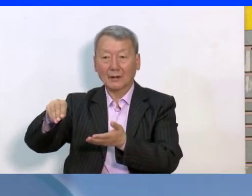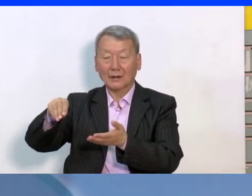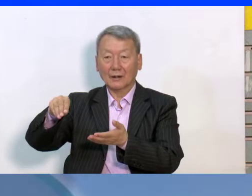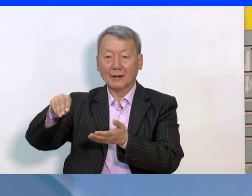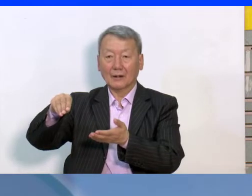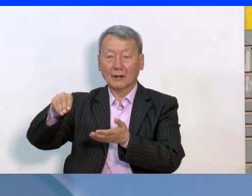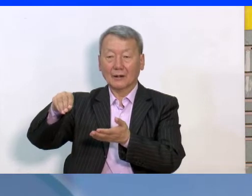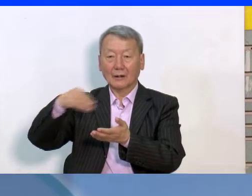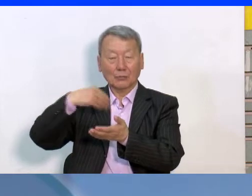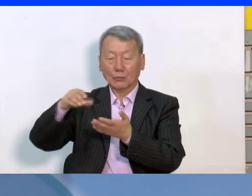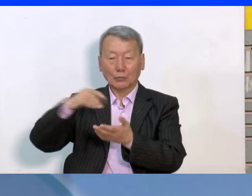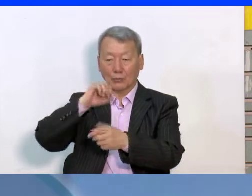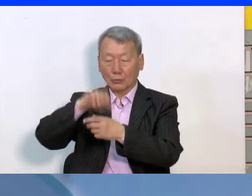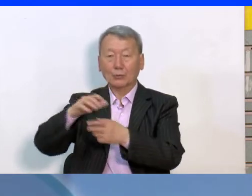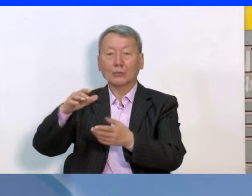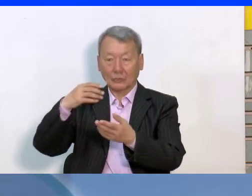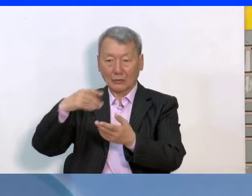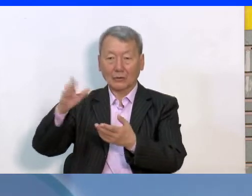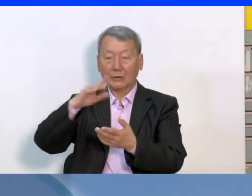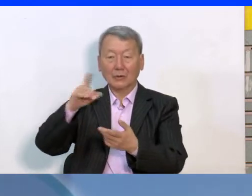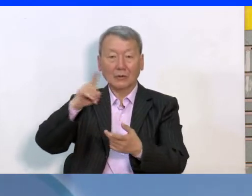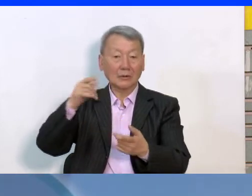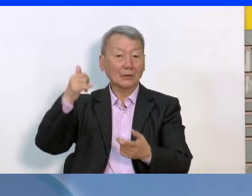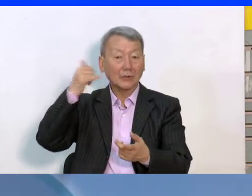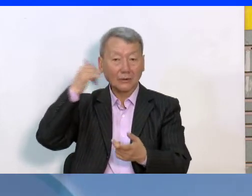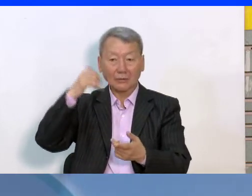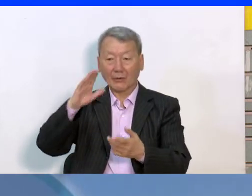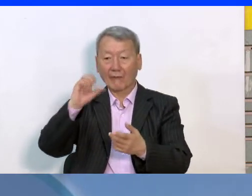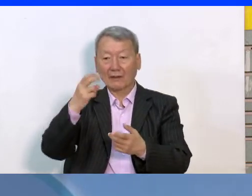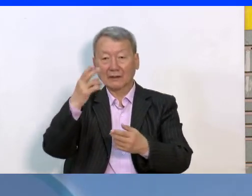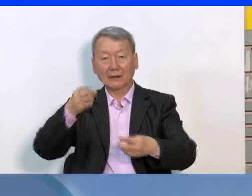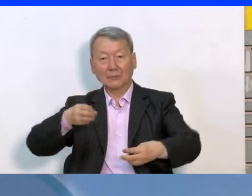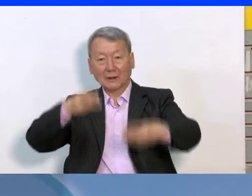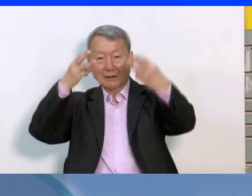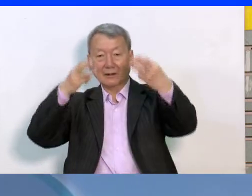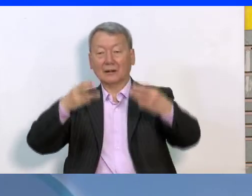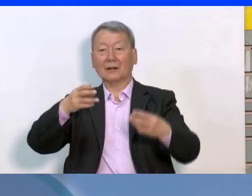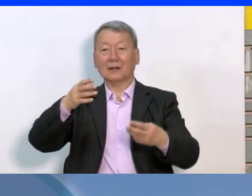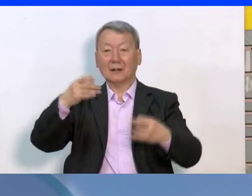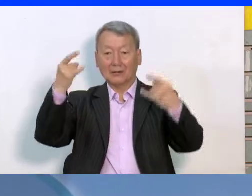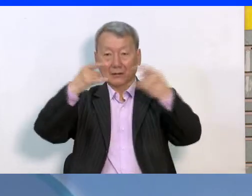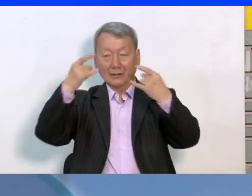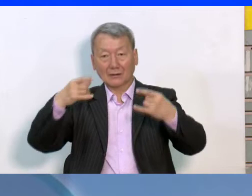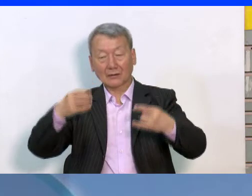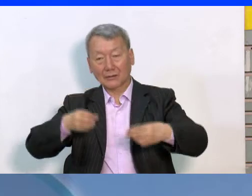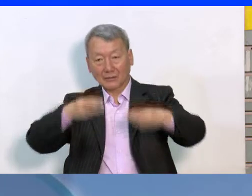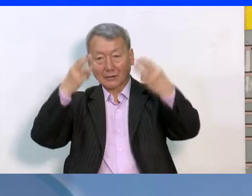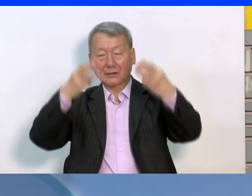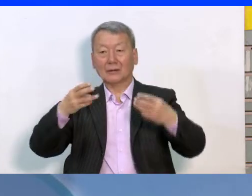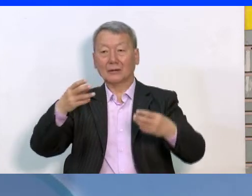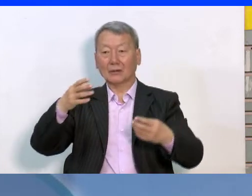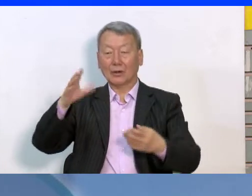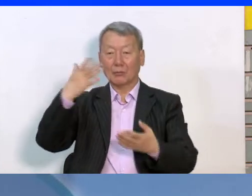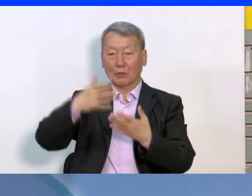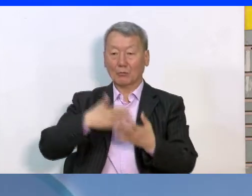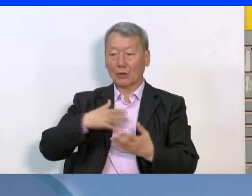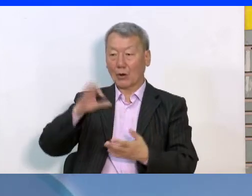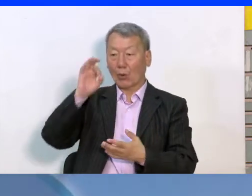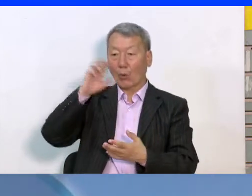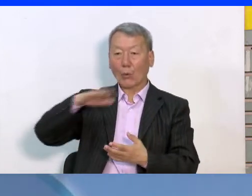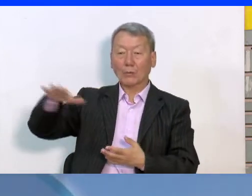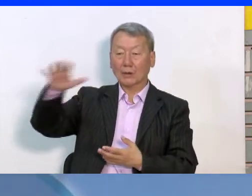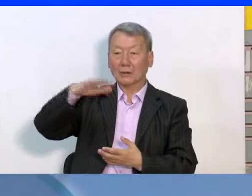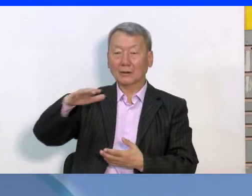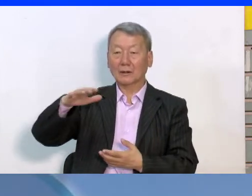сатуу токтогон жок десек болот да. Баягы телефондор аркылуу, WhatsApp, мессенджерлер аркылуу бири бири менен байланышып, областыбыздагы